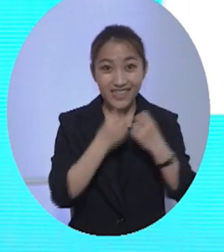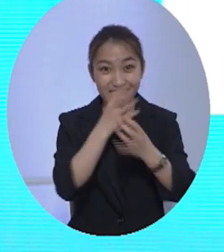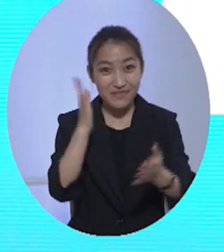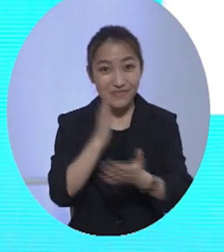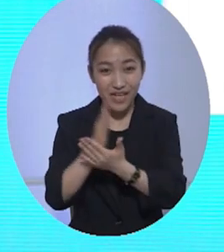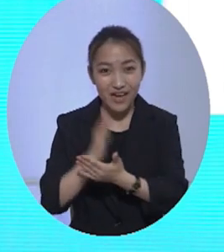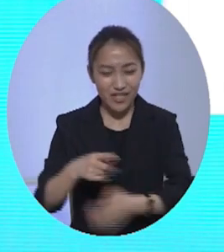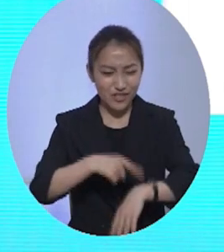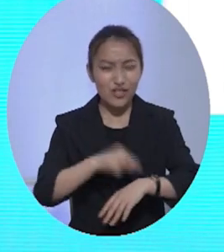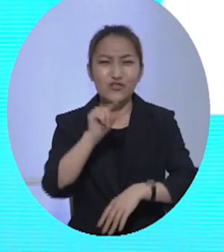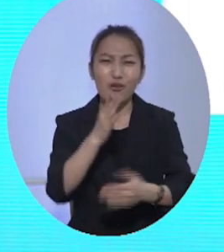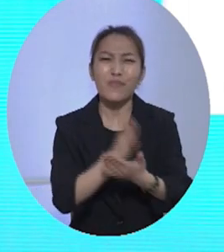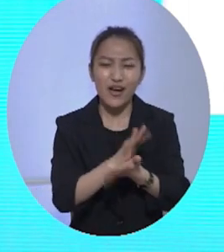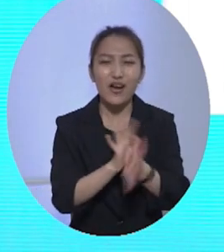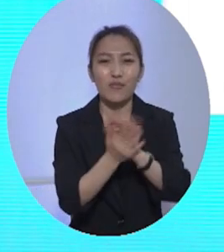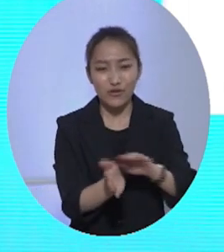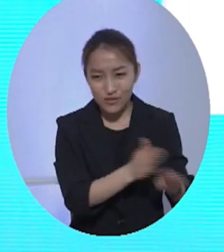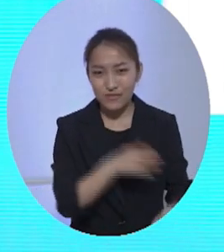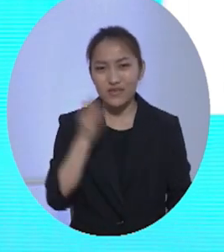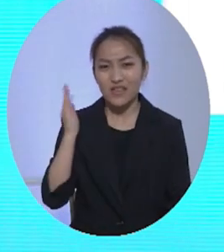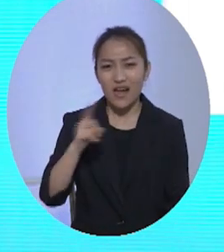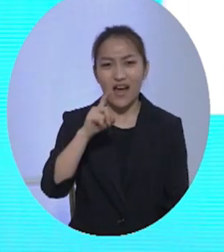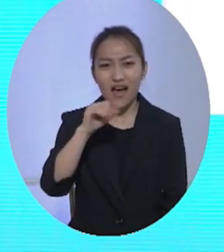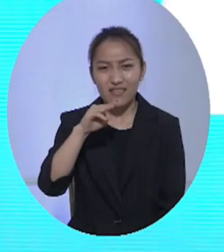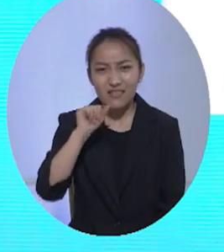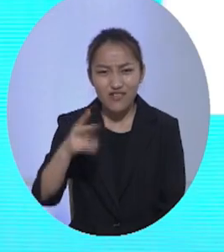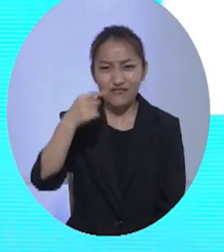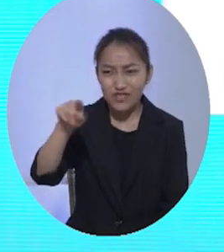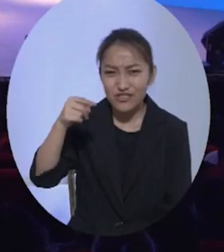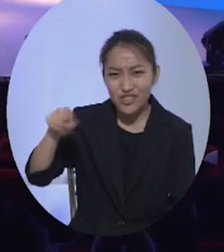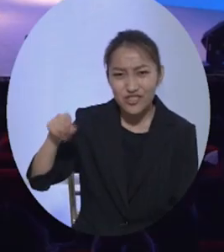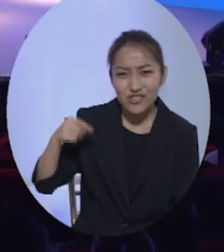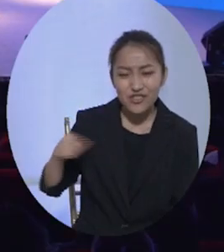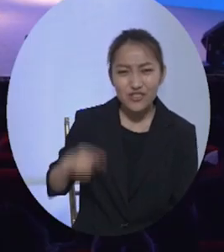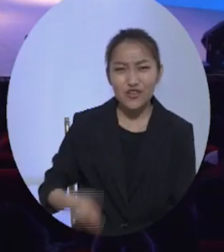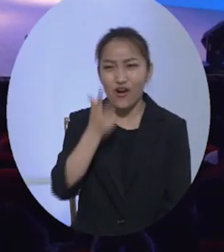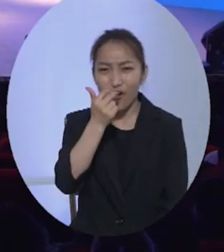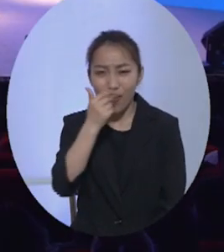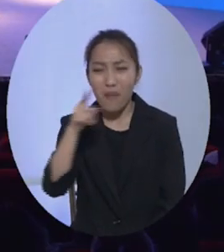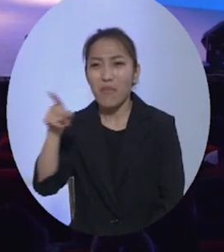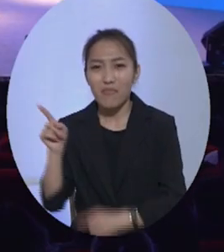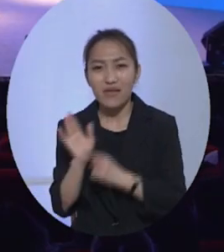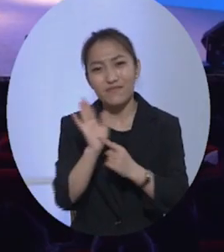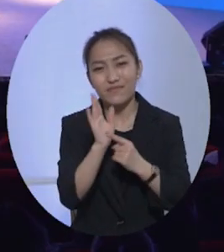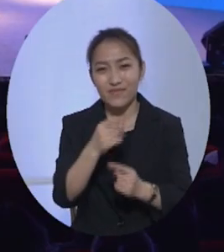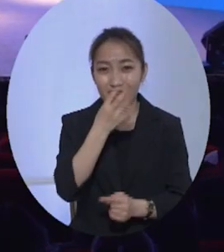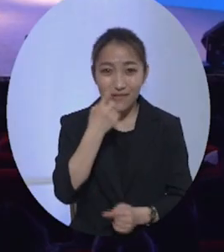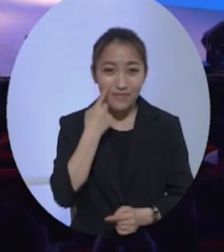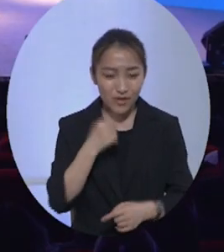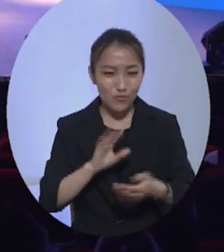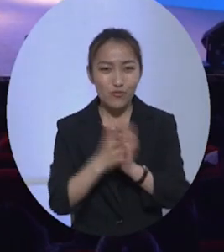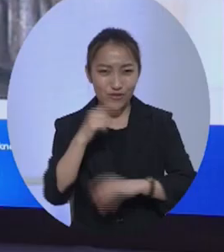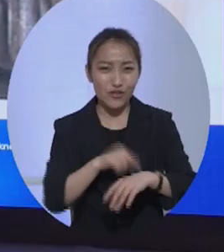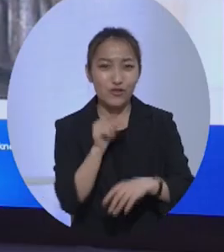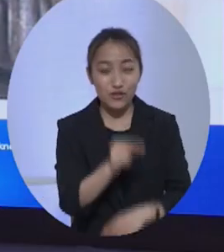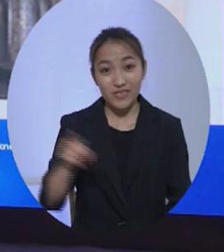бага учраас түүнээс Исүү хатны тухай одоо бусад тэр хаттуудын тухай гоё үг хэлмээр байна тийм ээ. За энийг товчлоод тэгээд